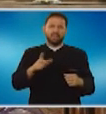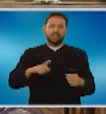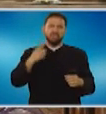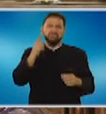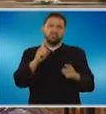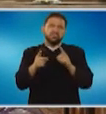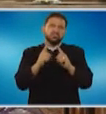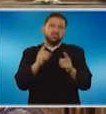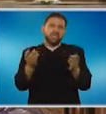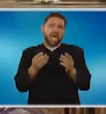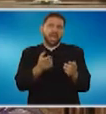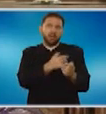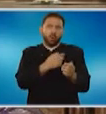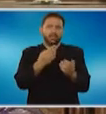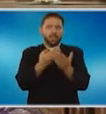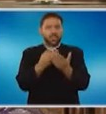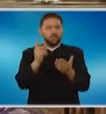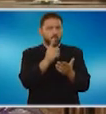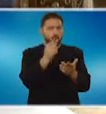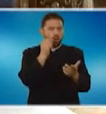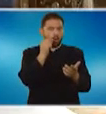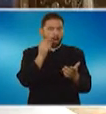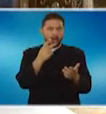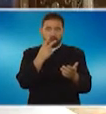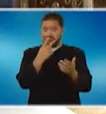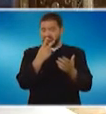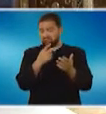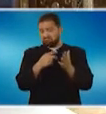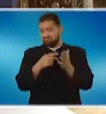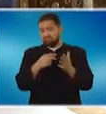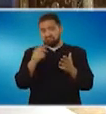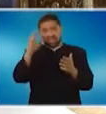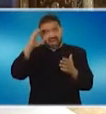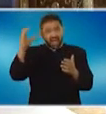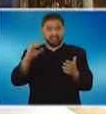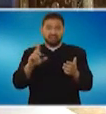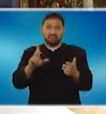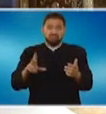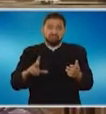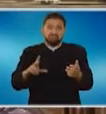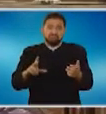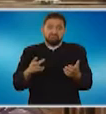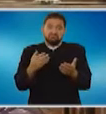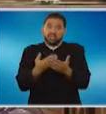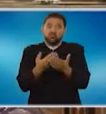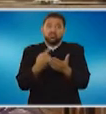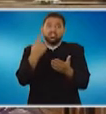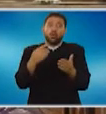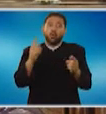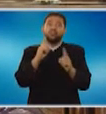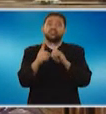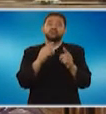Sunt comparate în istoria culturii cărțile cu oamenii și vreau să vă întreb de ce, sau mai